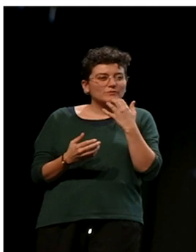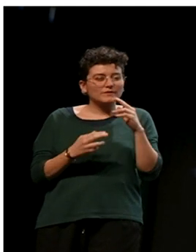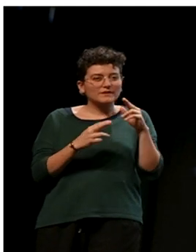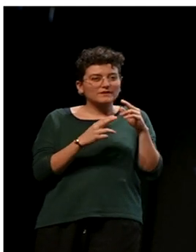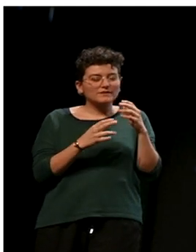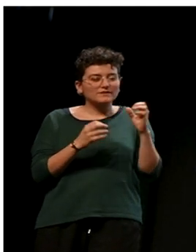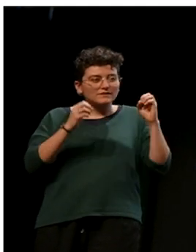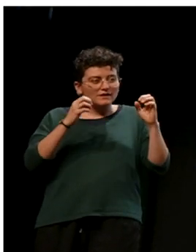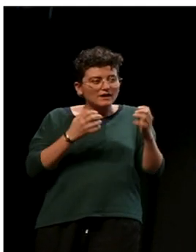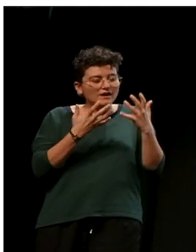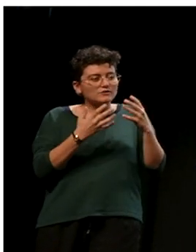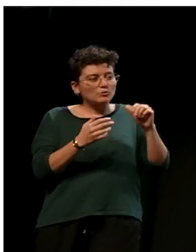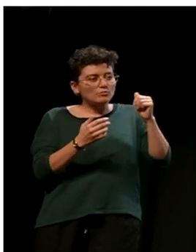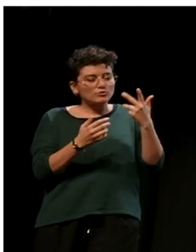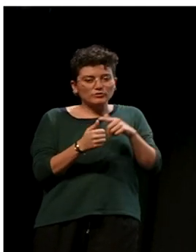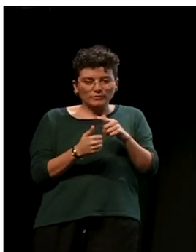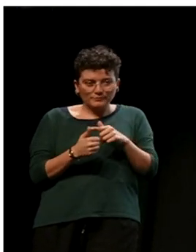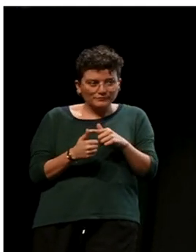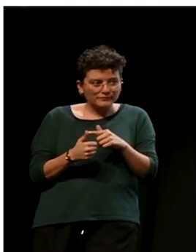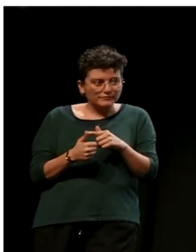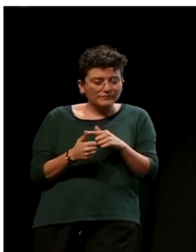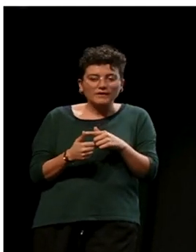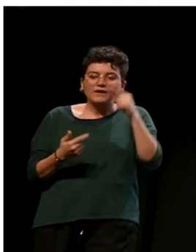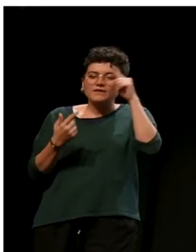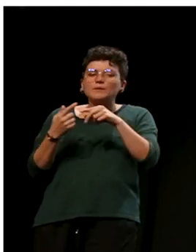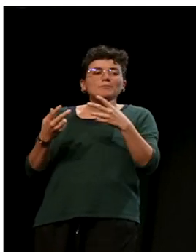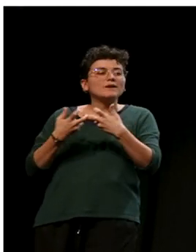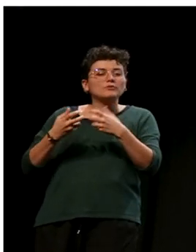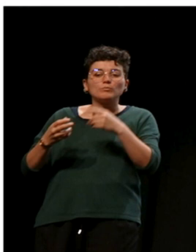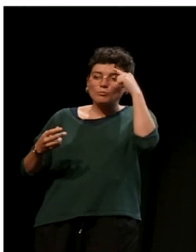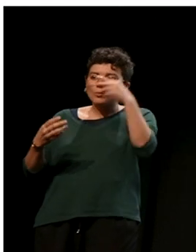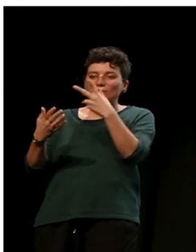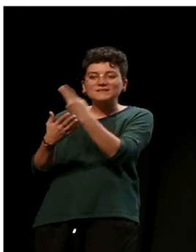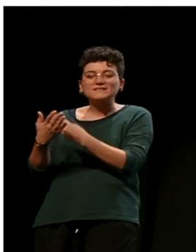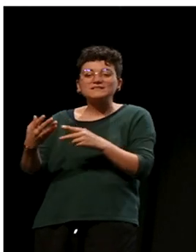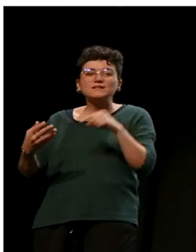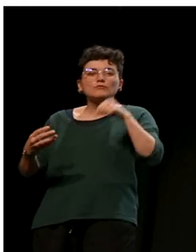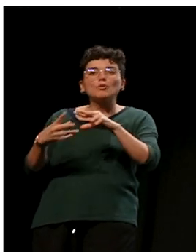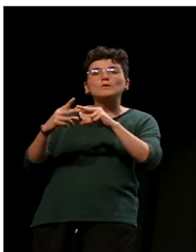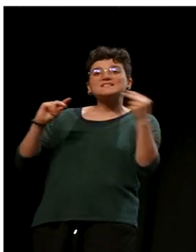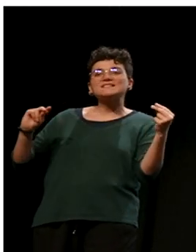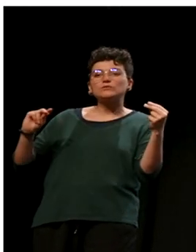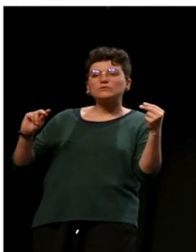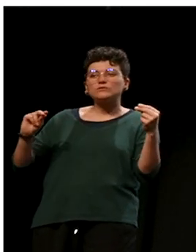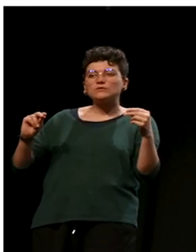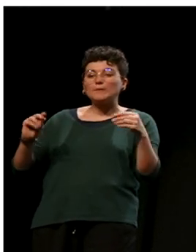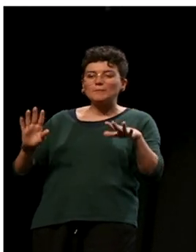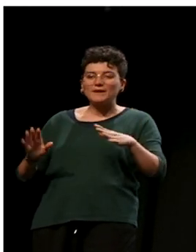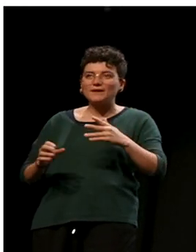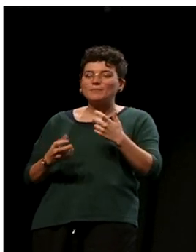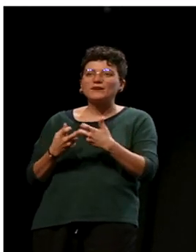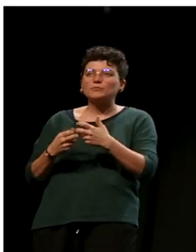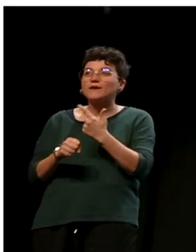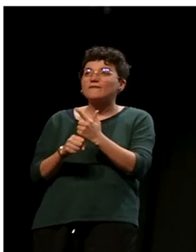parlé du fait de tenir un stylo pour dessiner, etc. Et en fait, il ne faudrait peut-être pas oublier qu'il y a peut-être 20 ans, avant, il n'y avait pas de tablette